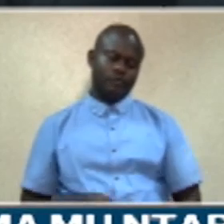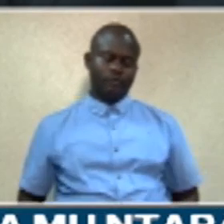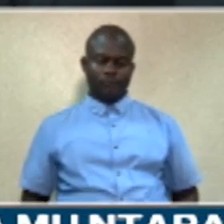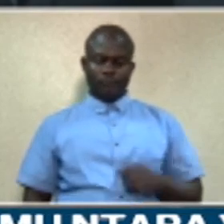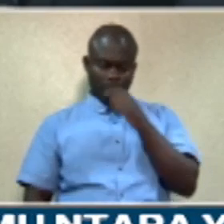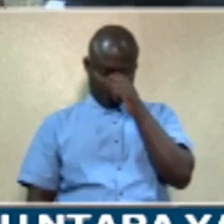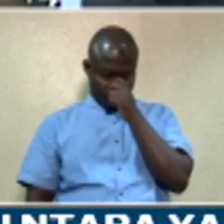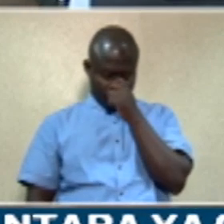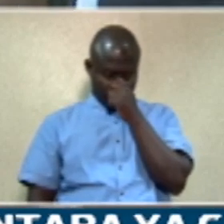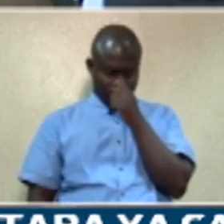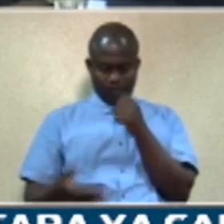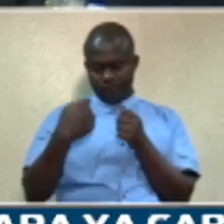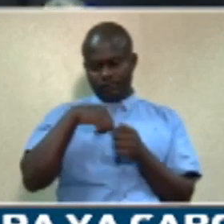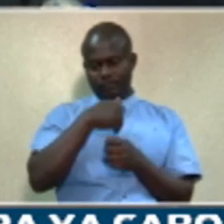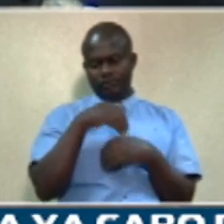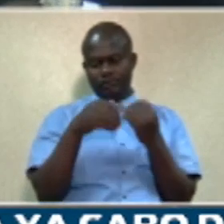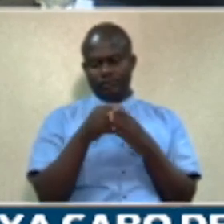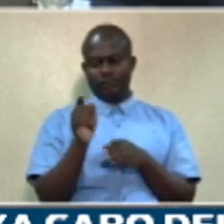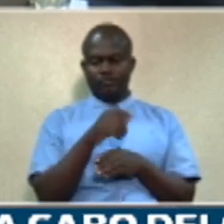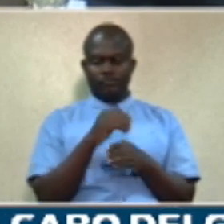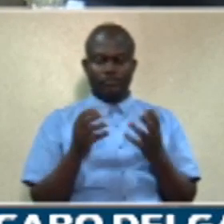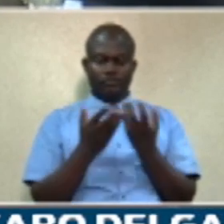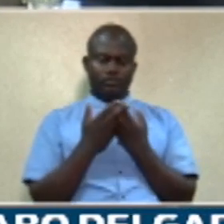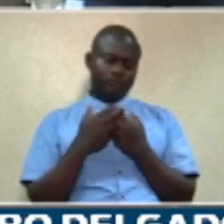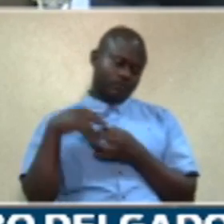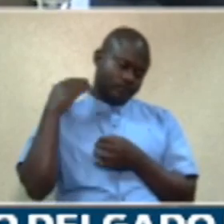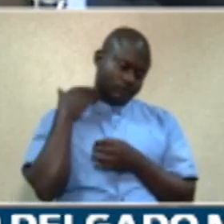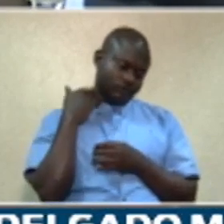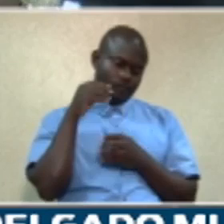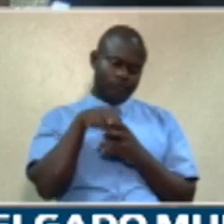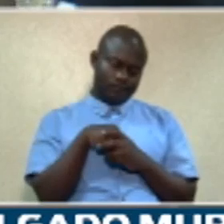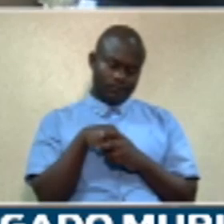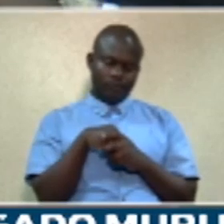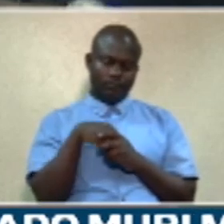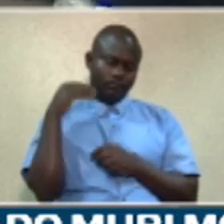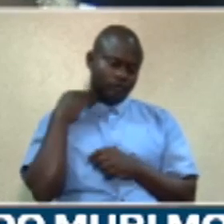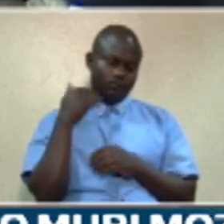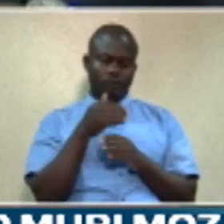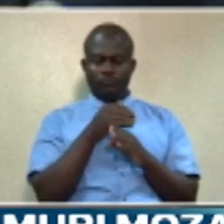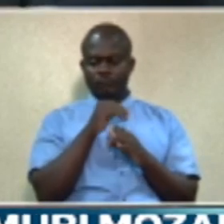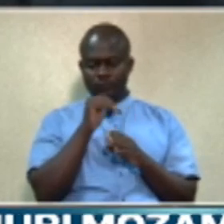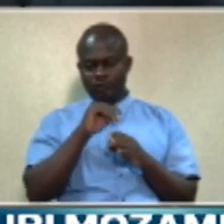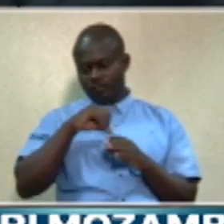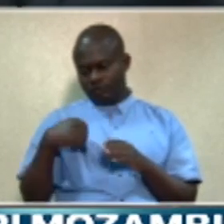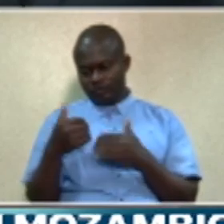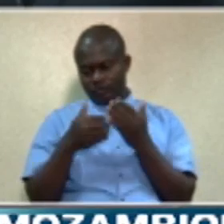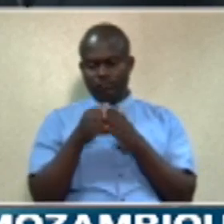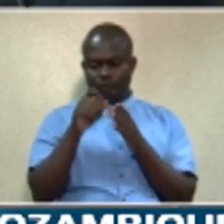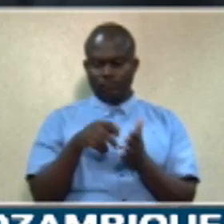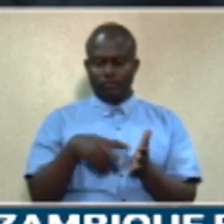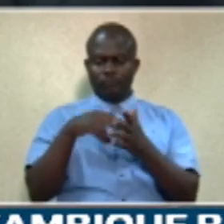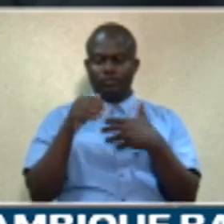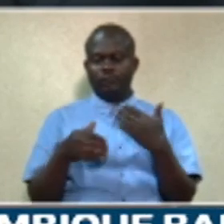Dufite ibyaha birebana na genocide, birimo genocide denial, tugomba